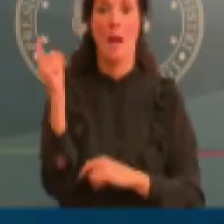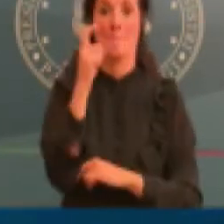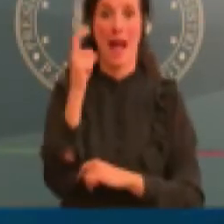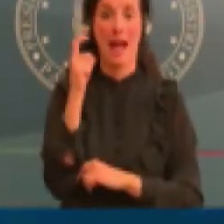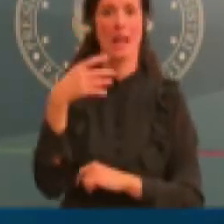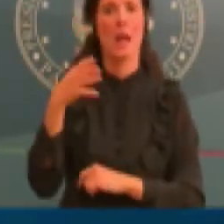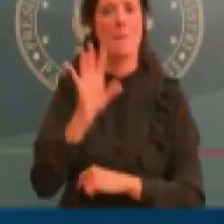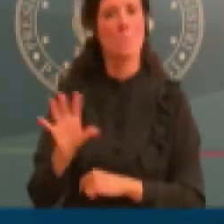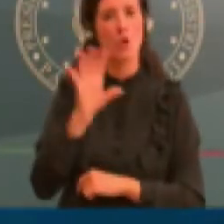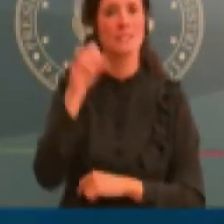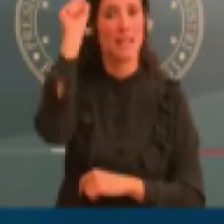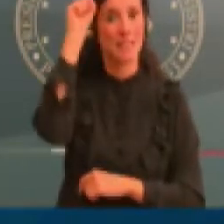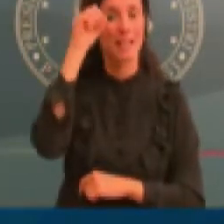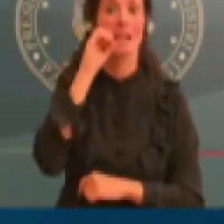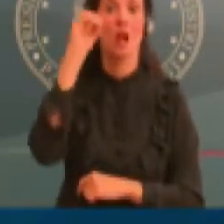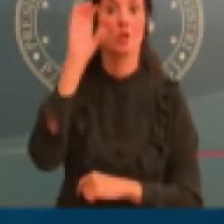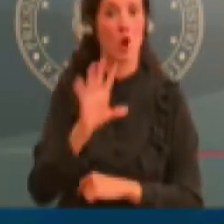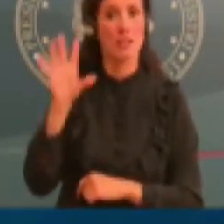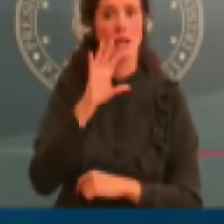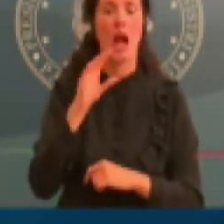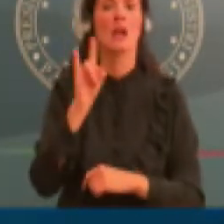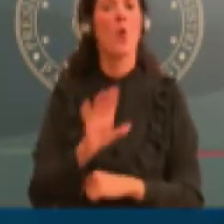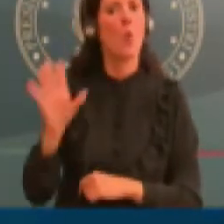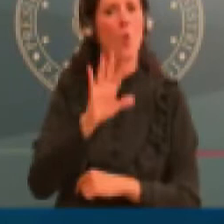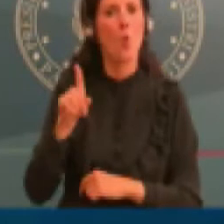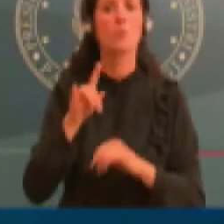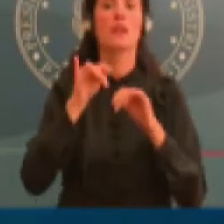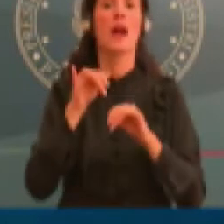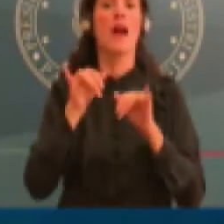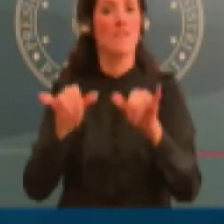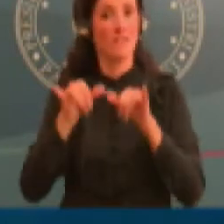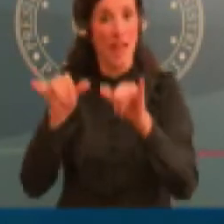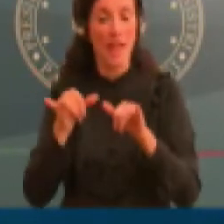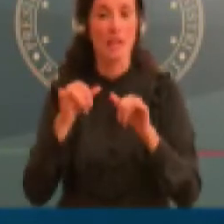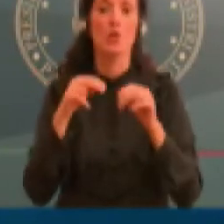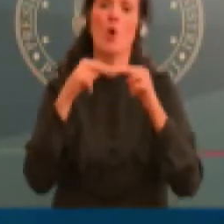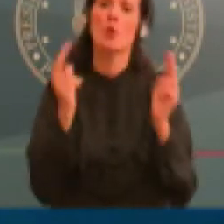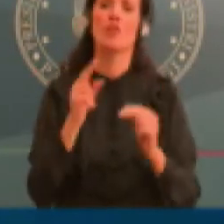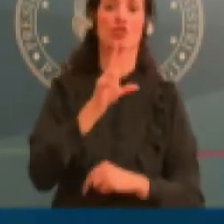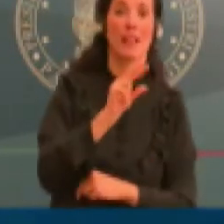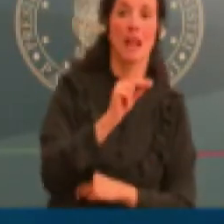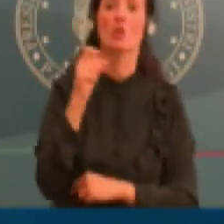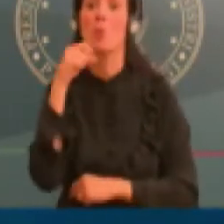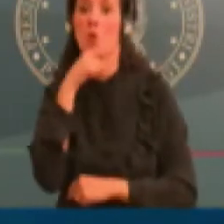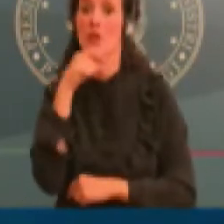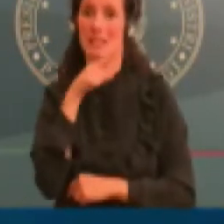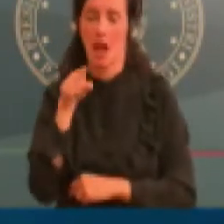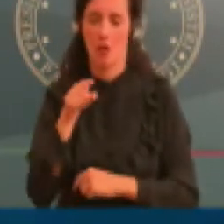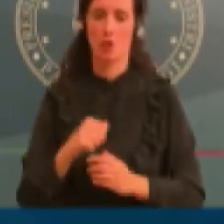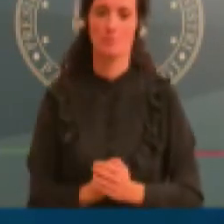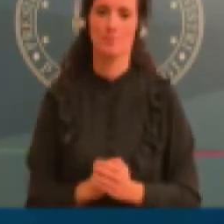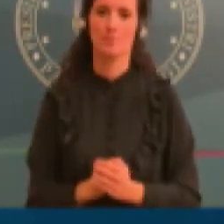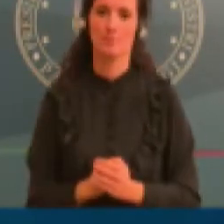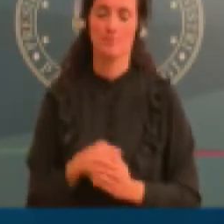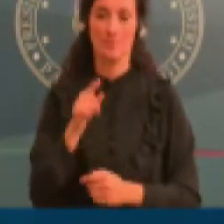di Bolzano. In queste regioni sarà vietato circolare dalle ore 21 alle ore 5 del mattino, salvo